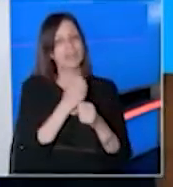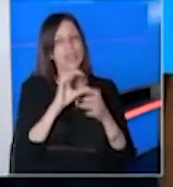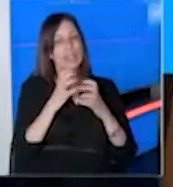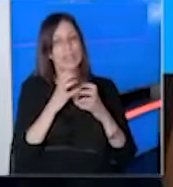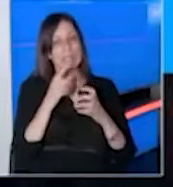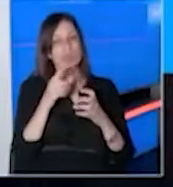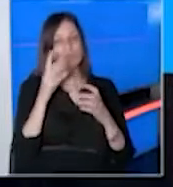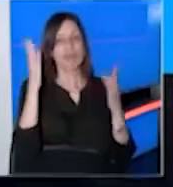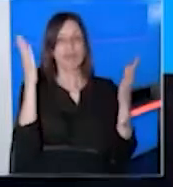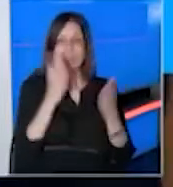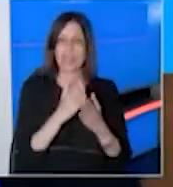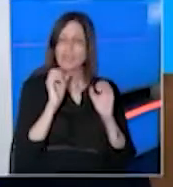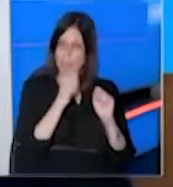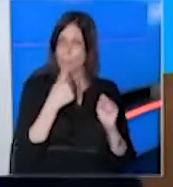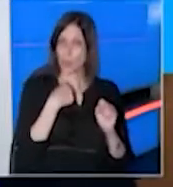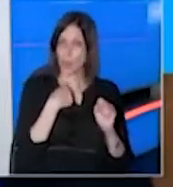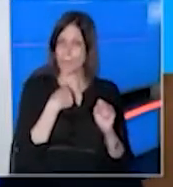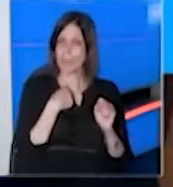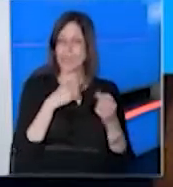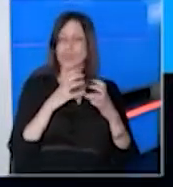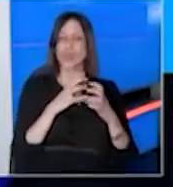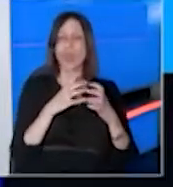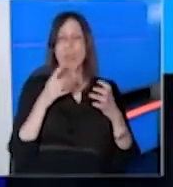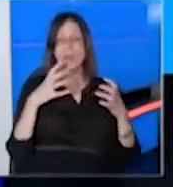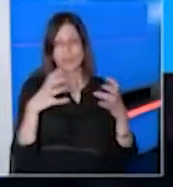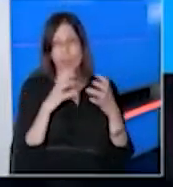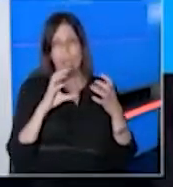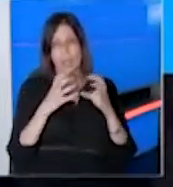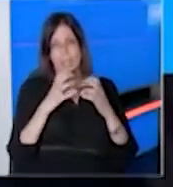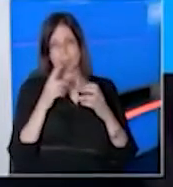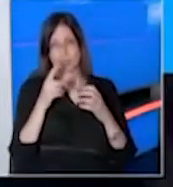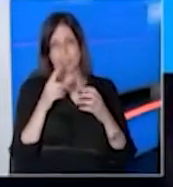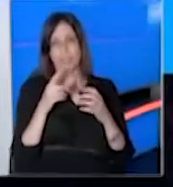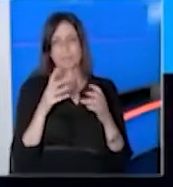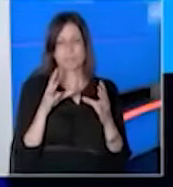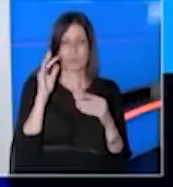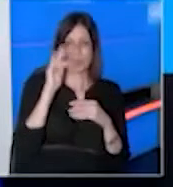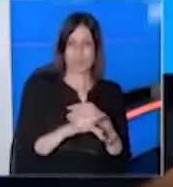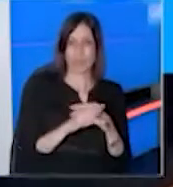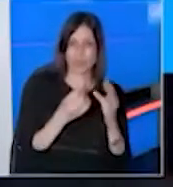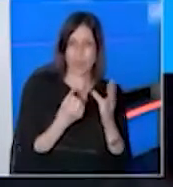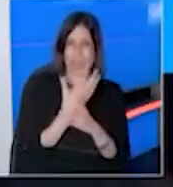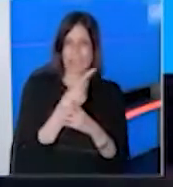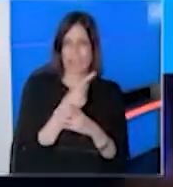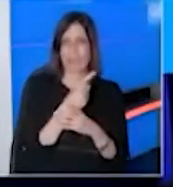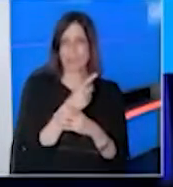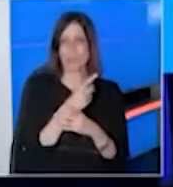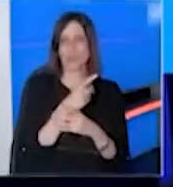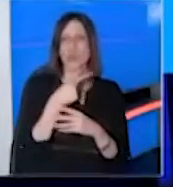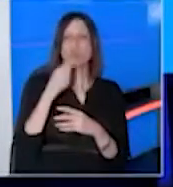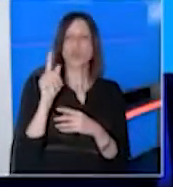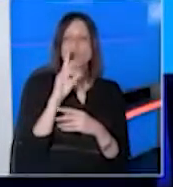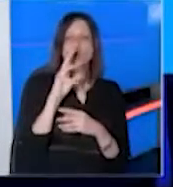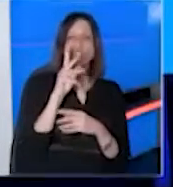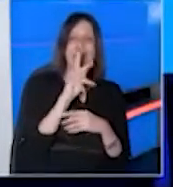תמך ברשם האגודות וכולם. תנועה קיבוצית בחסות החמוד נתן טל משפעים התנגדה להקים קיבוץ שיתופי בנגב. אז אנחנו נפתח